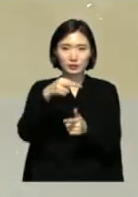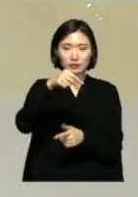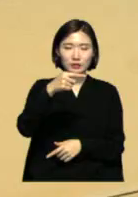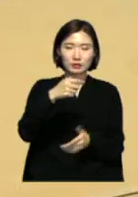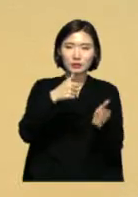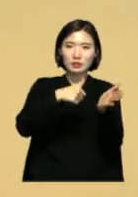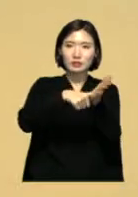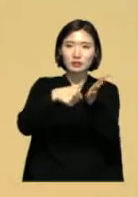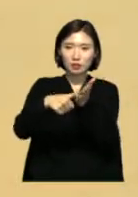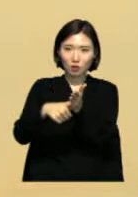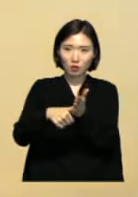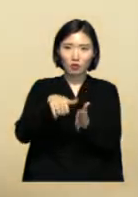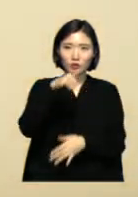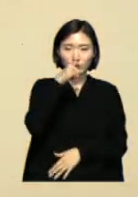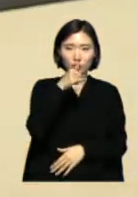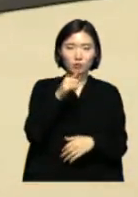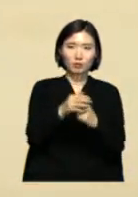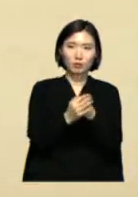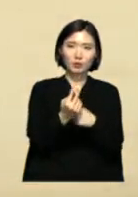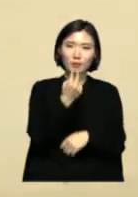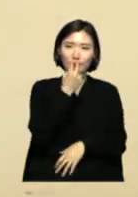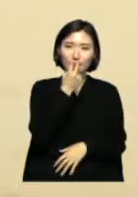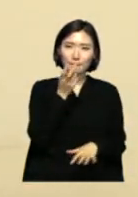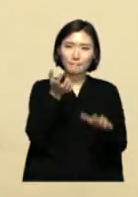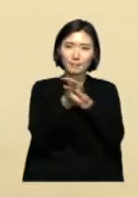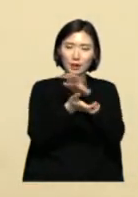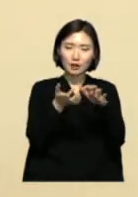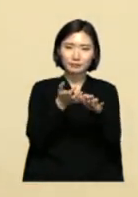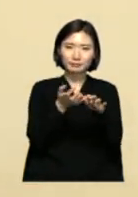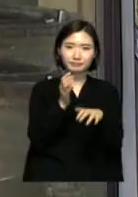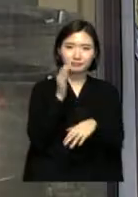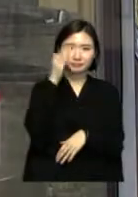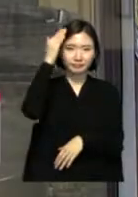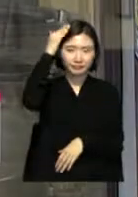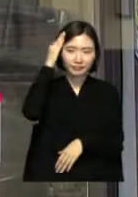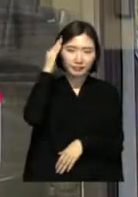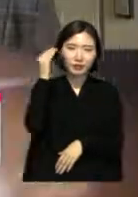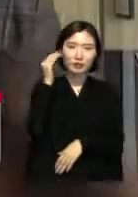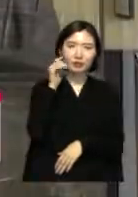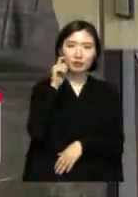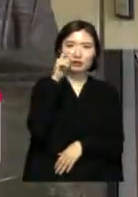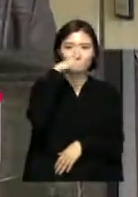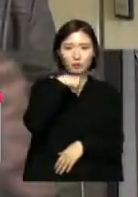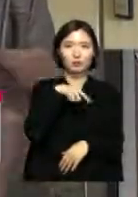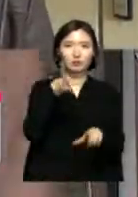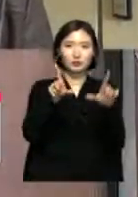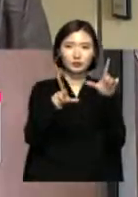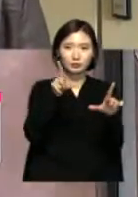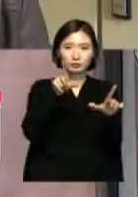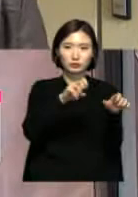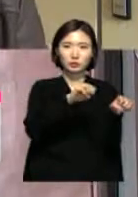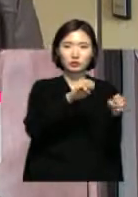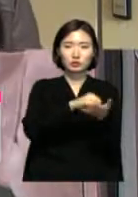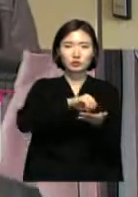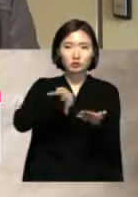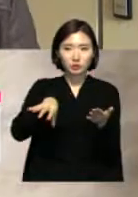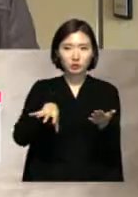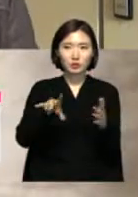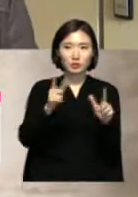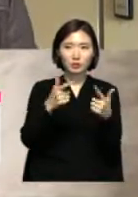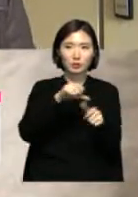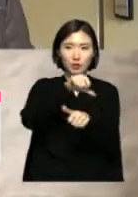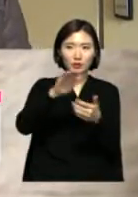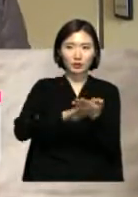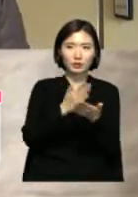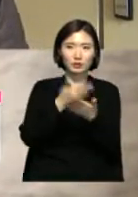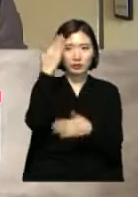지저분하게 붙어 있고 내부 환기구는 새까만 먼지들로 가득합니다. 치우든가 아니면 이런 공간을 좀 환경 개선을 깨끗하게